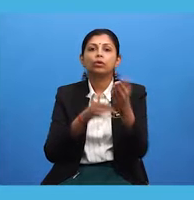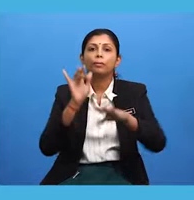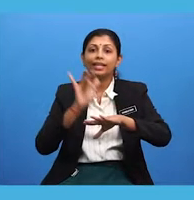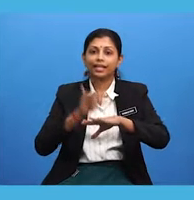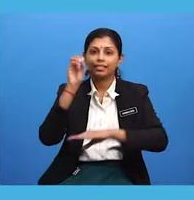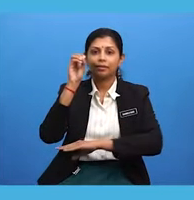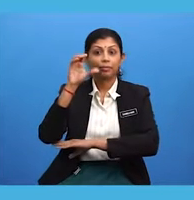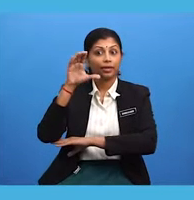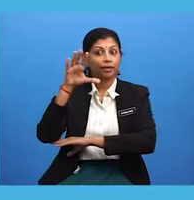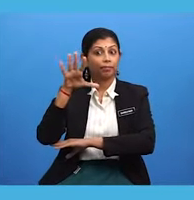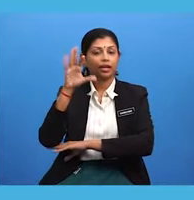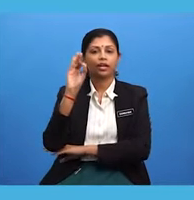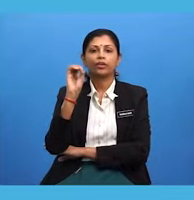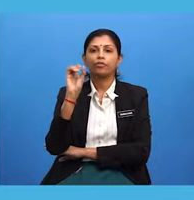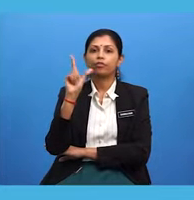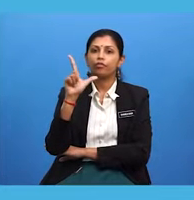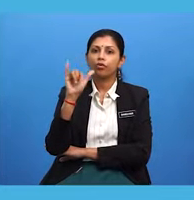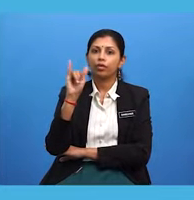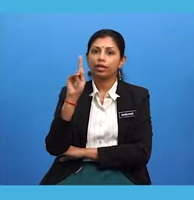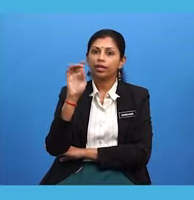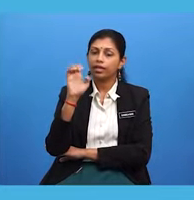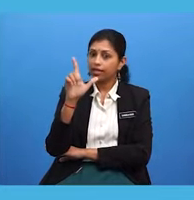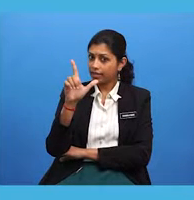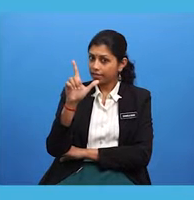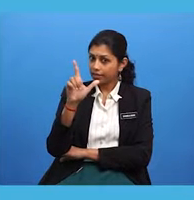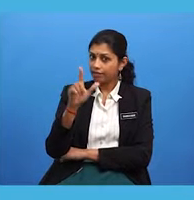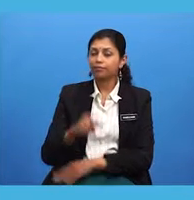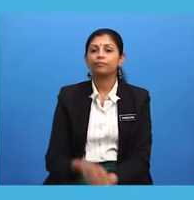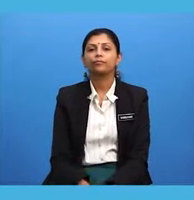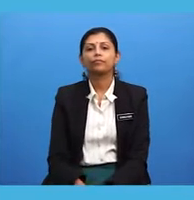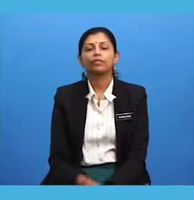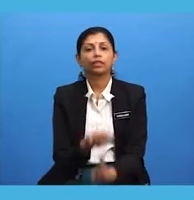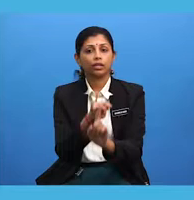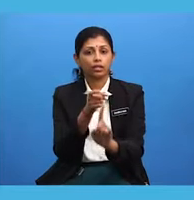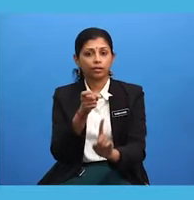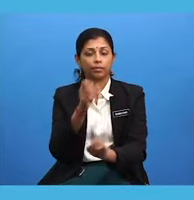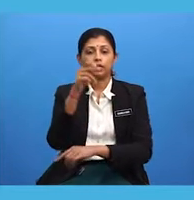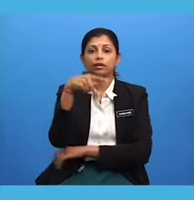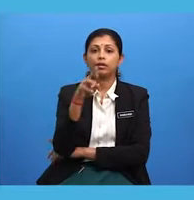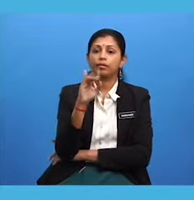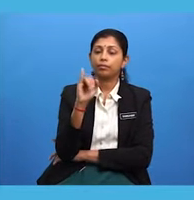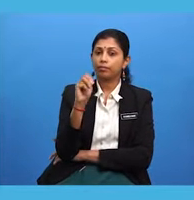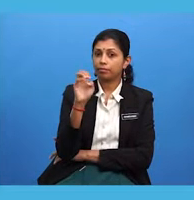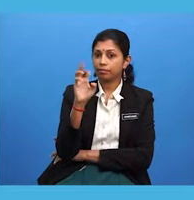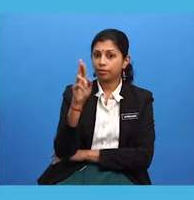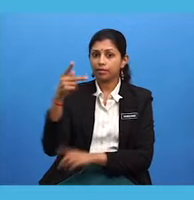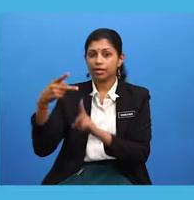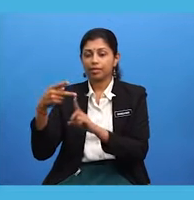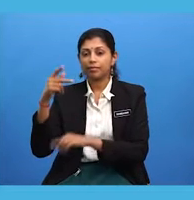merangsang perkembangan folikel, iaitu daripada folikel primer